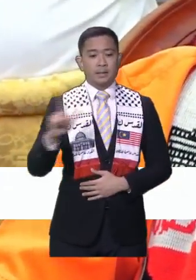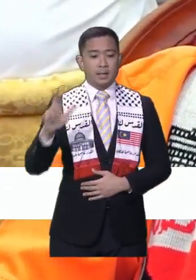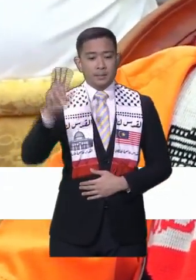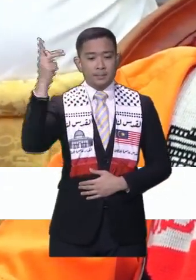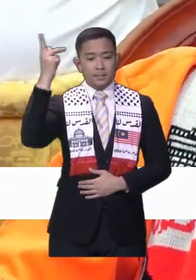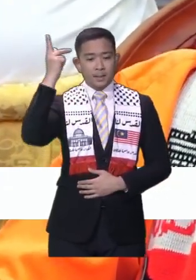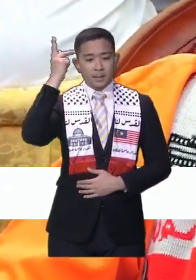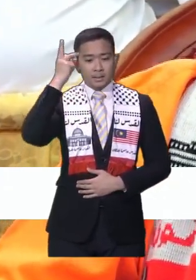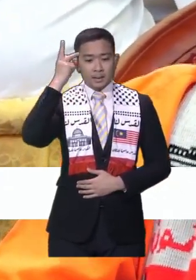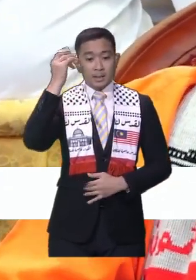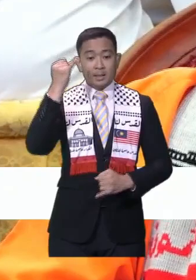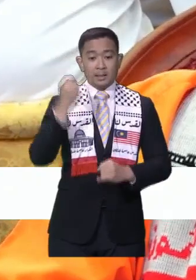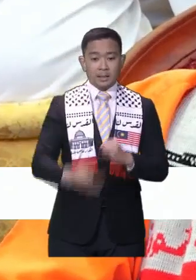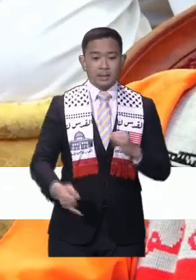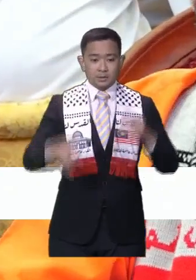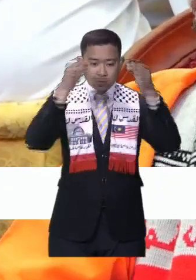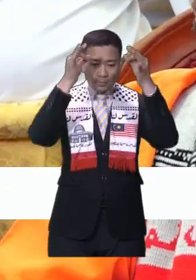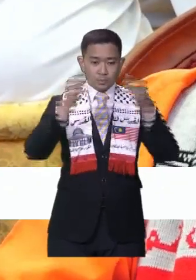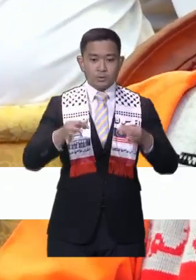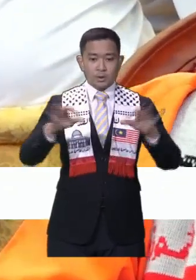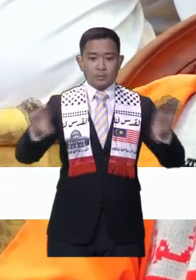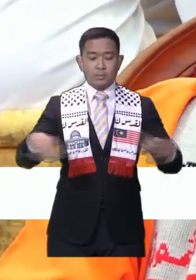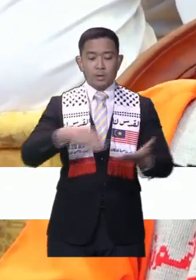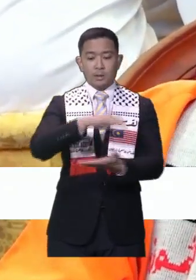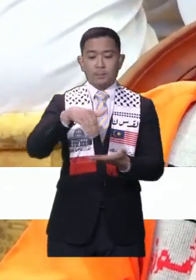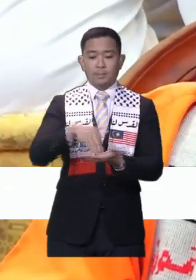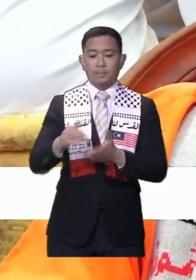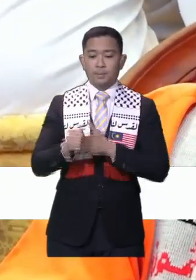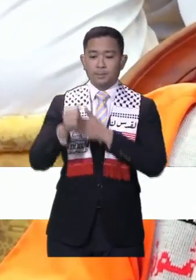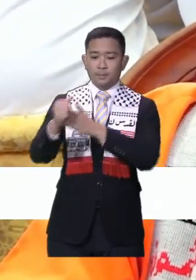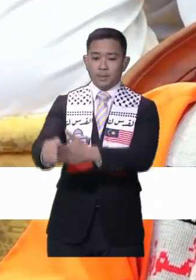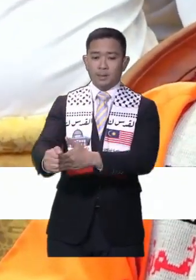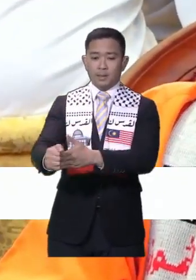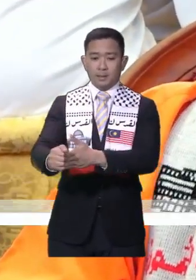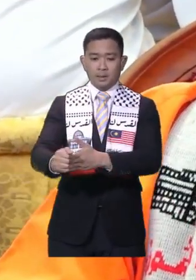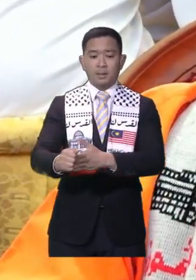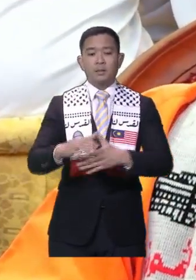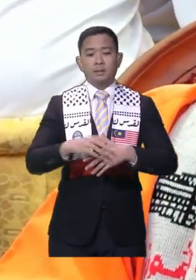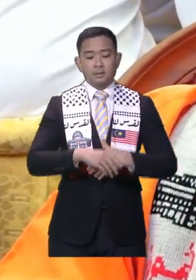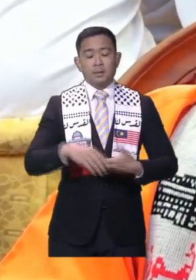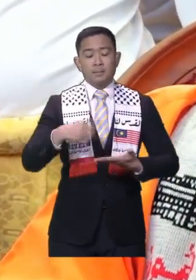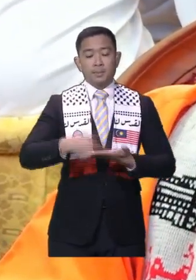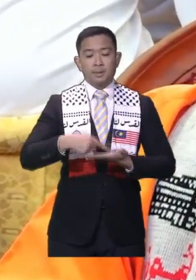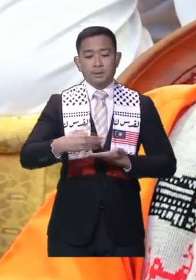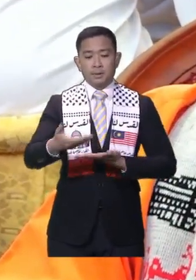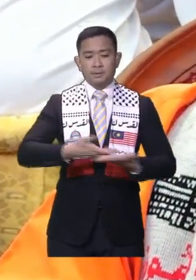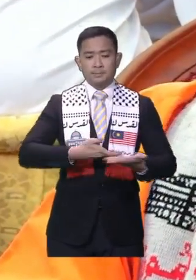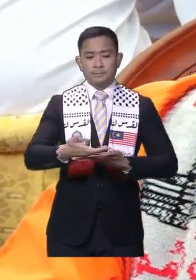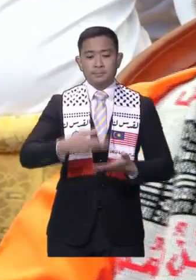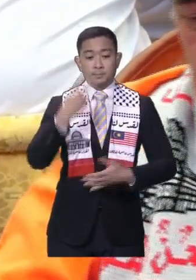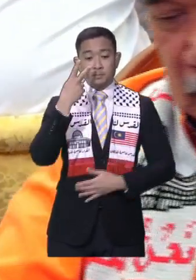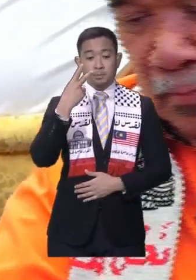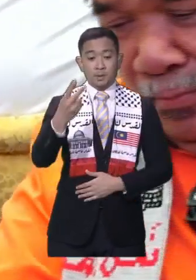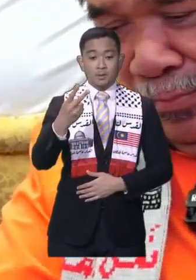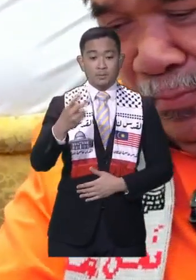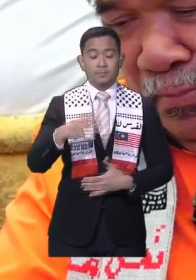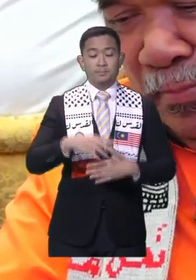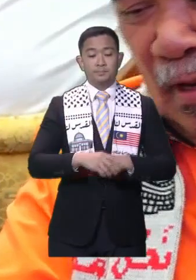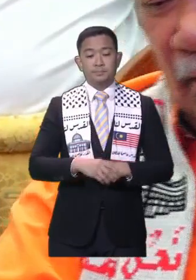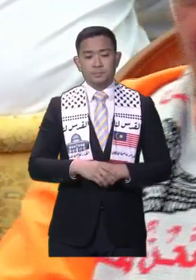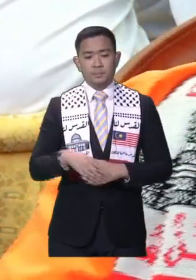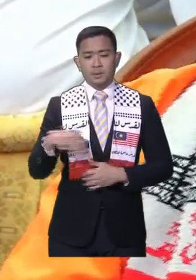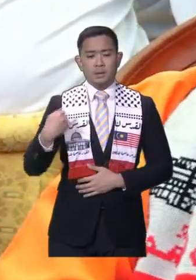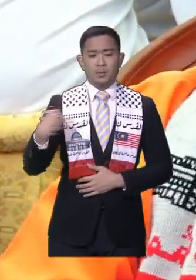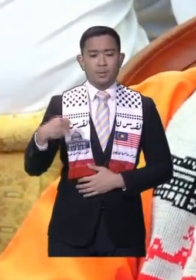parti. Tapi akhirnya keputusan dibuat pihak pimpinan. Kita ada rundingan, perbincangan, kita tengok secara menyeluruh. Kita